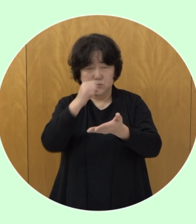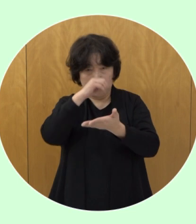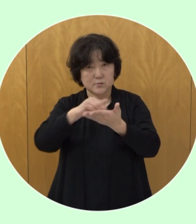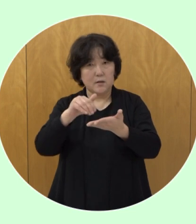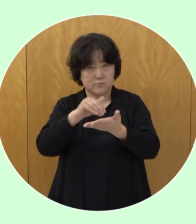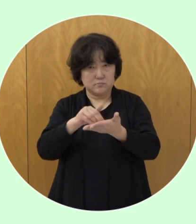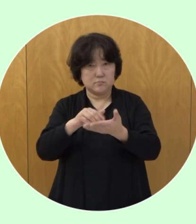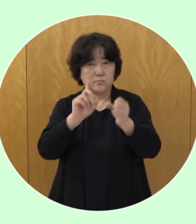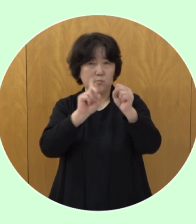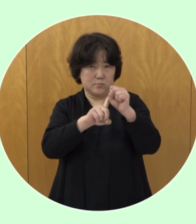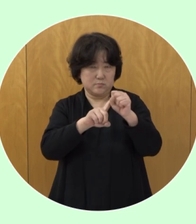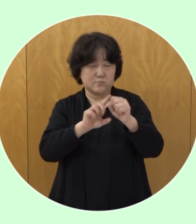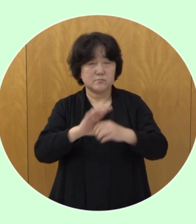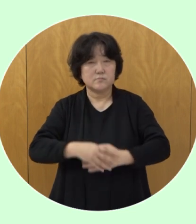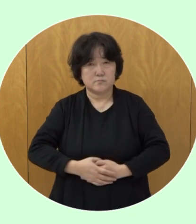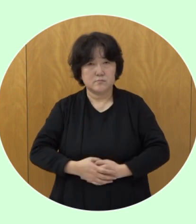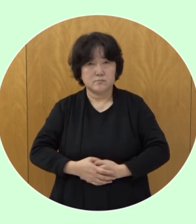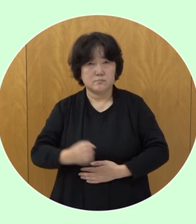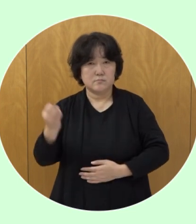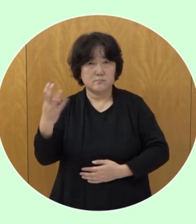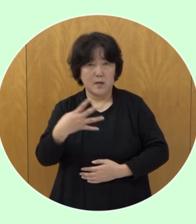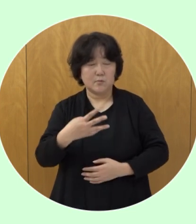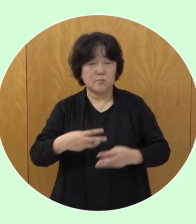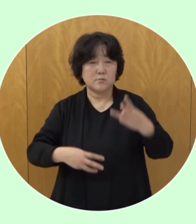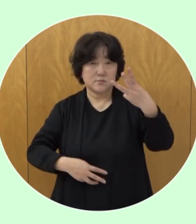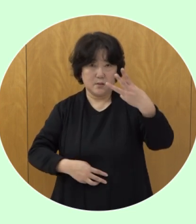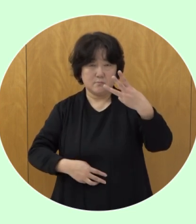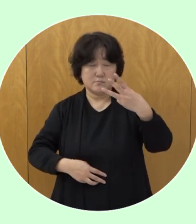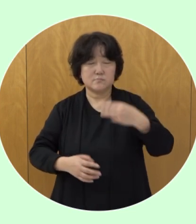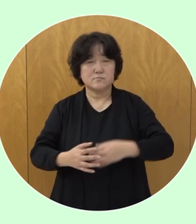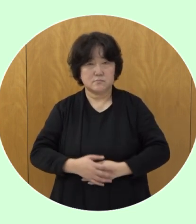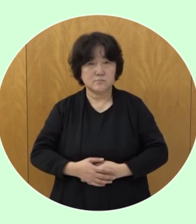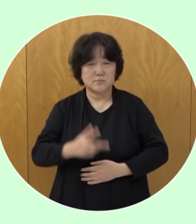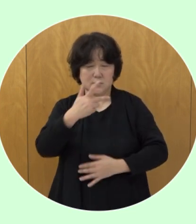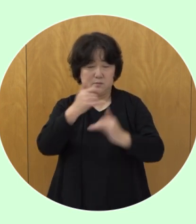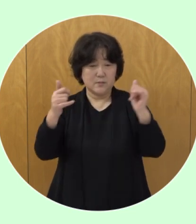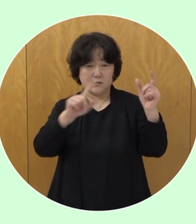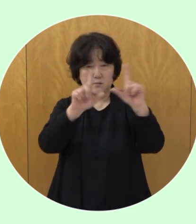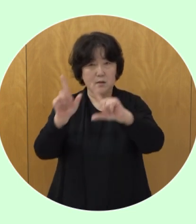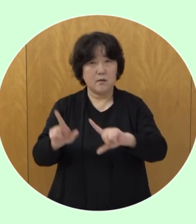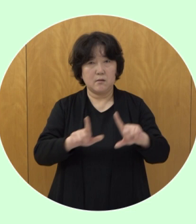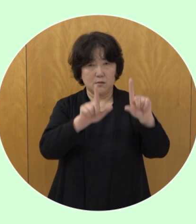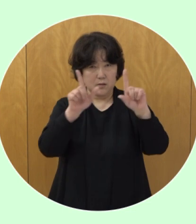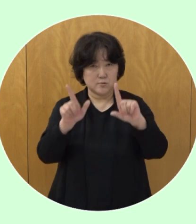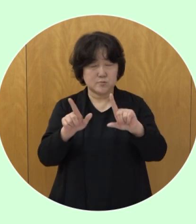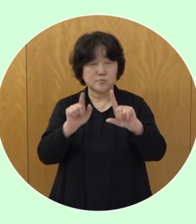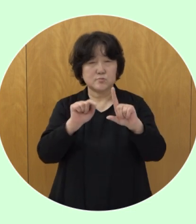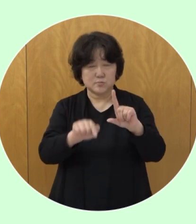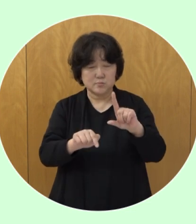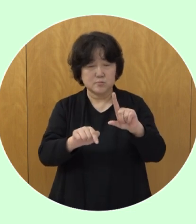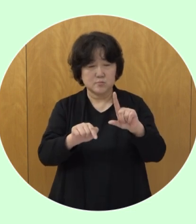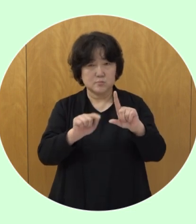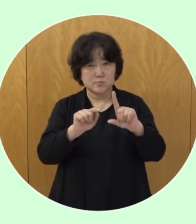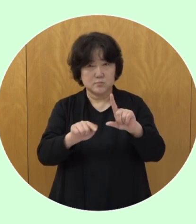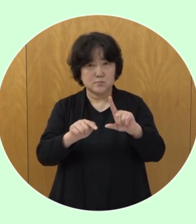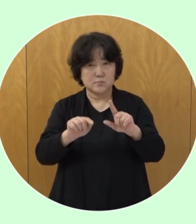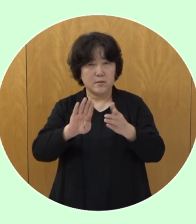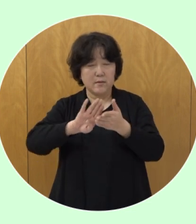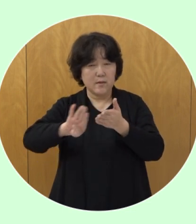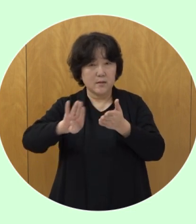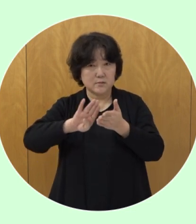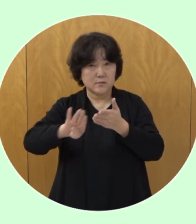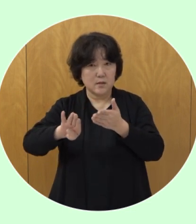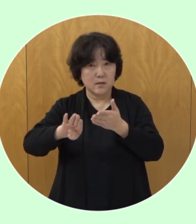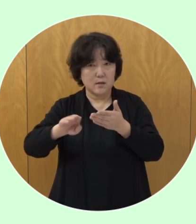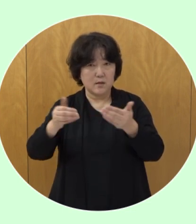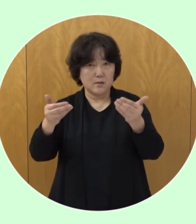ます。番号の3でございますが、市民生活に密接な生活衛生事業者へのエ